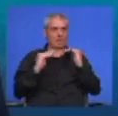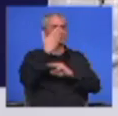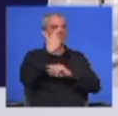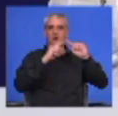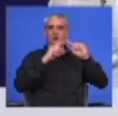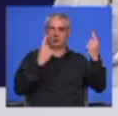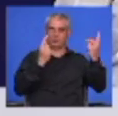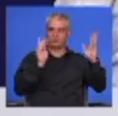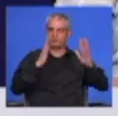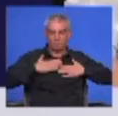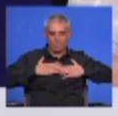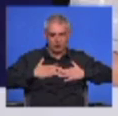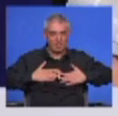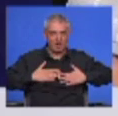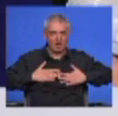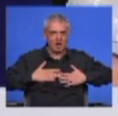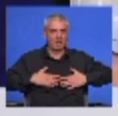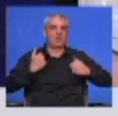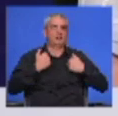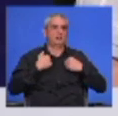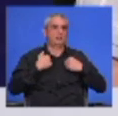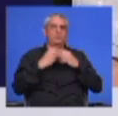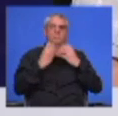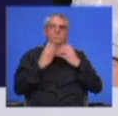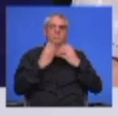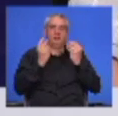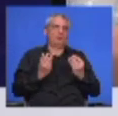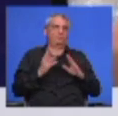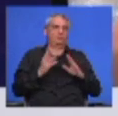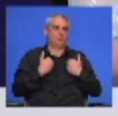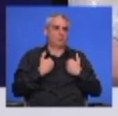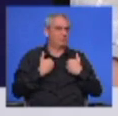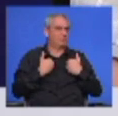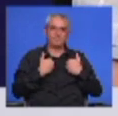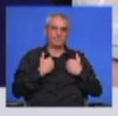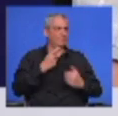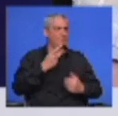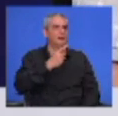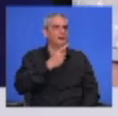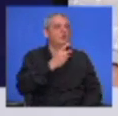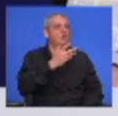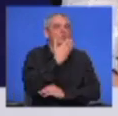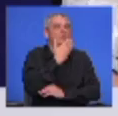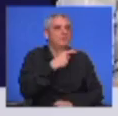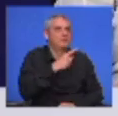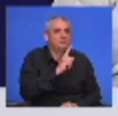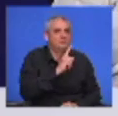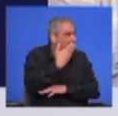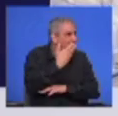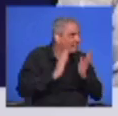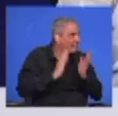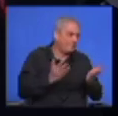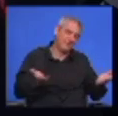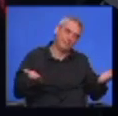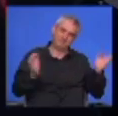ובואו נרגיע, כי אנחנו הורסים את הדבר הטוב שלנו. תודה. אני מציע... מדינת ישראל היא לא מדינה. להסכים עם נועם.